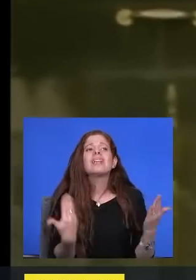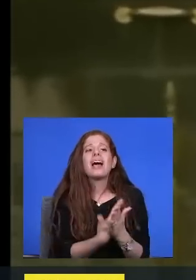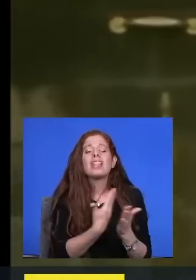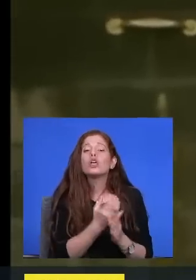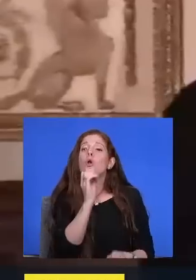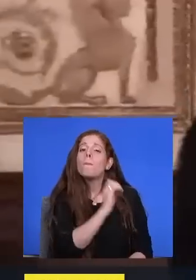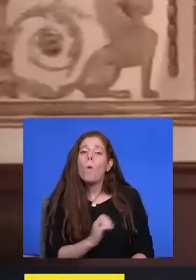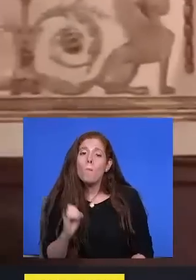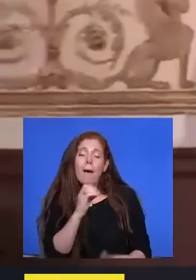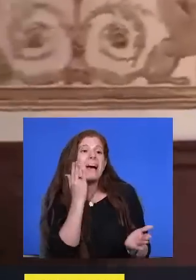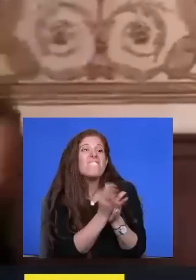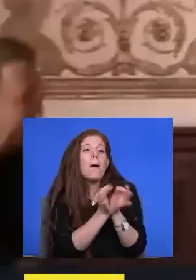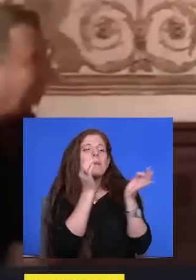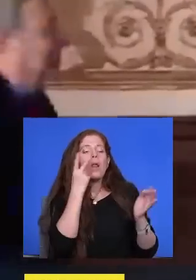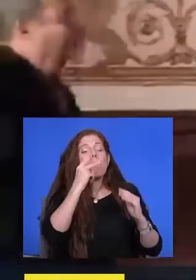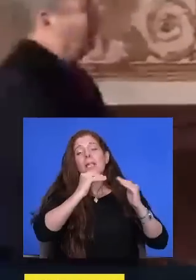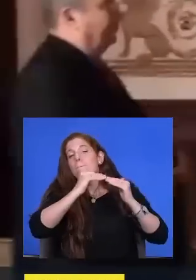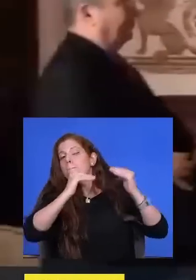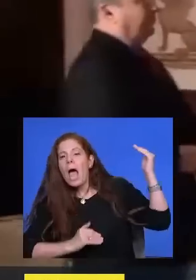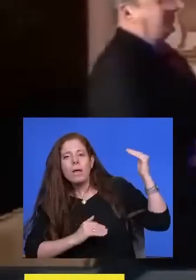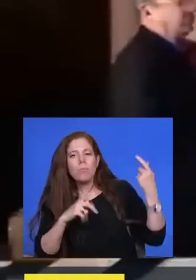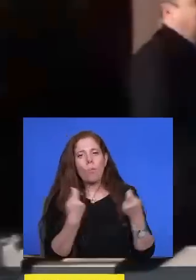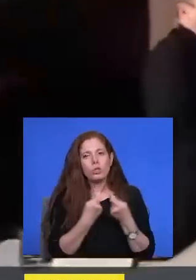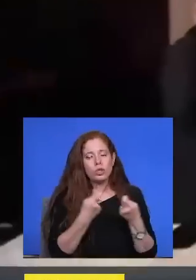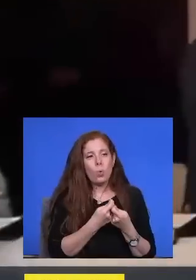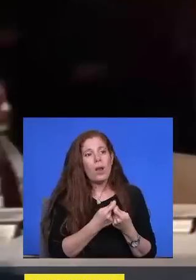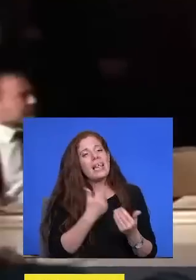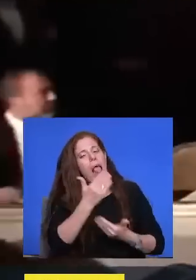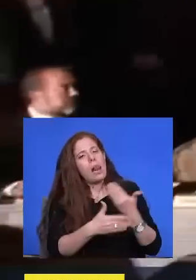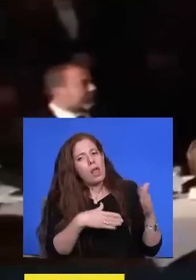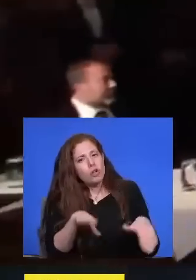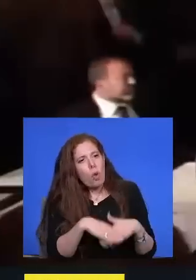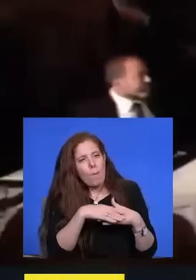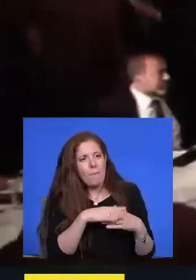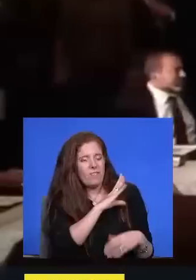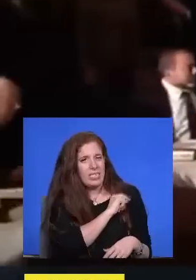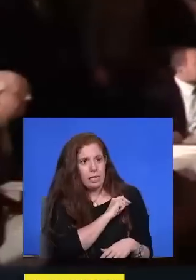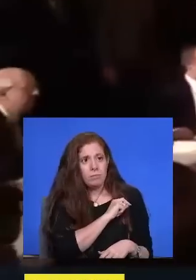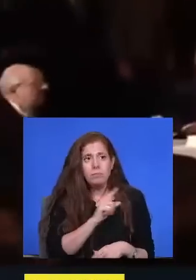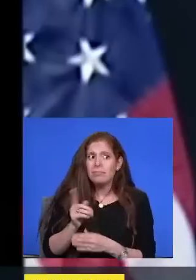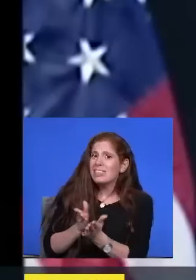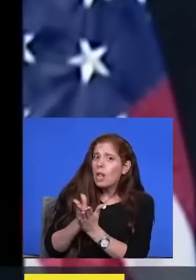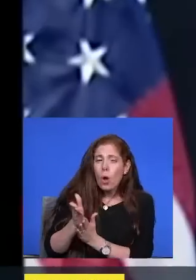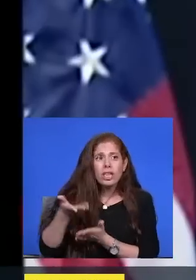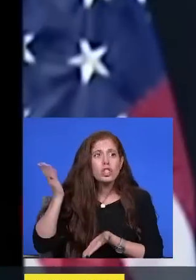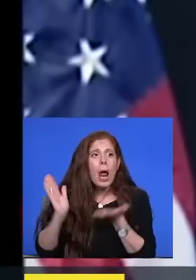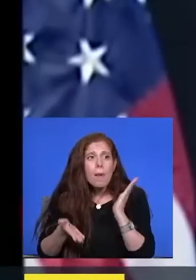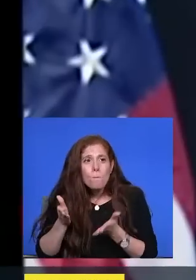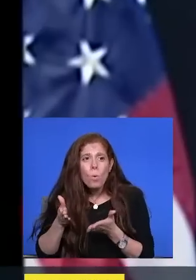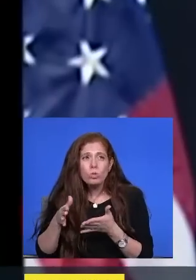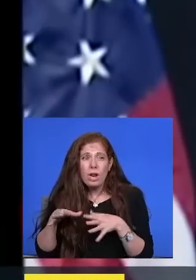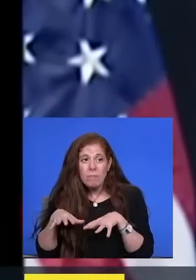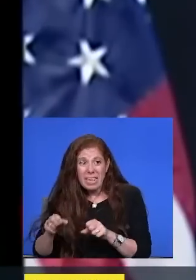בהתחלה מתגלים הפערים העצומים בכל הקשור לתהליך השלום עם הפלסטינים. It's not just when settler violence against